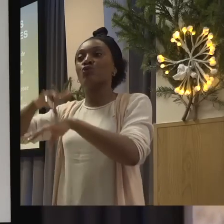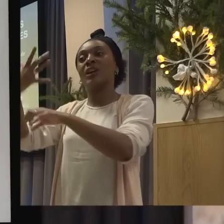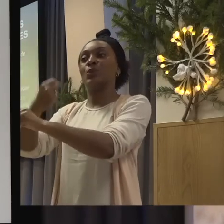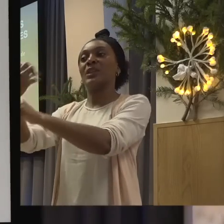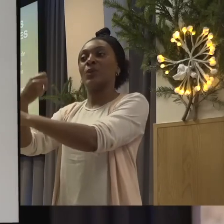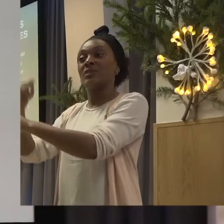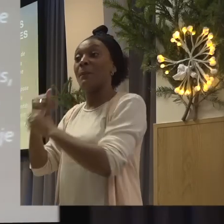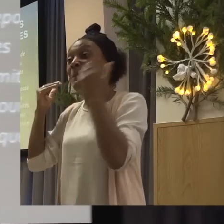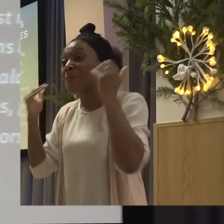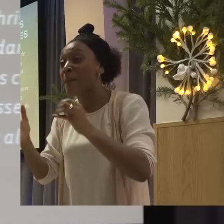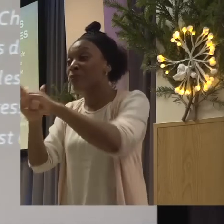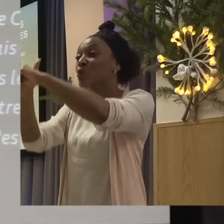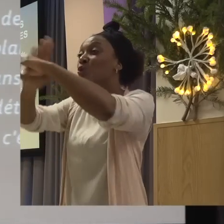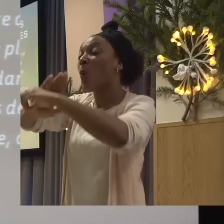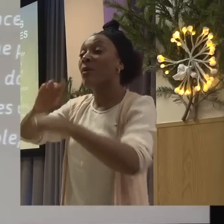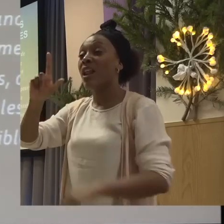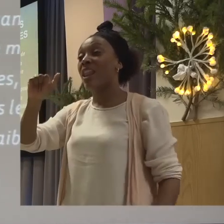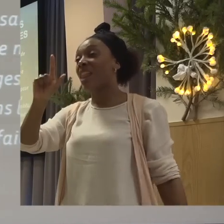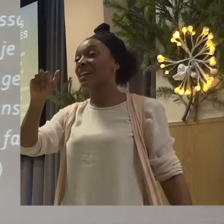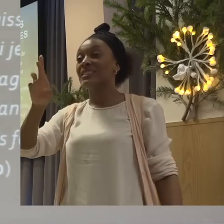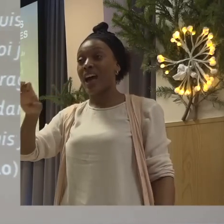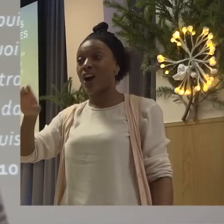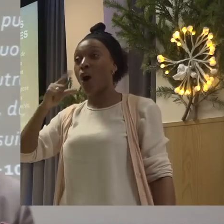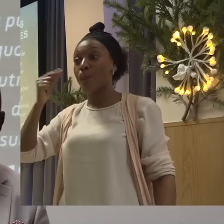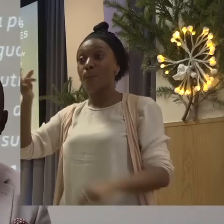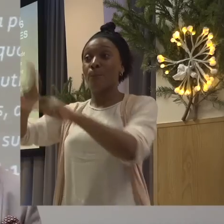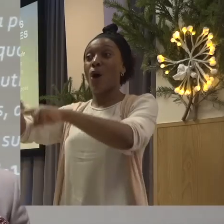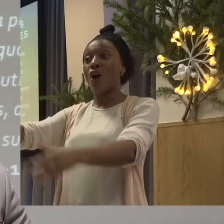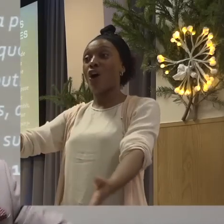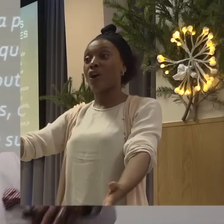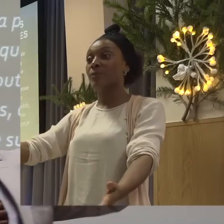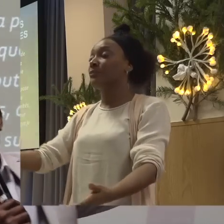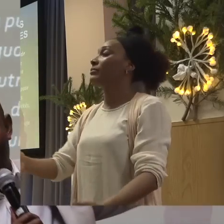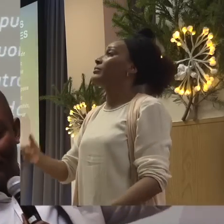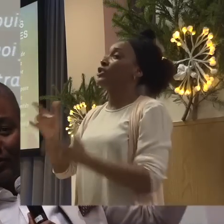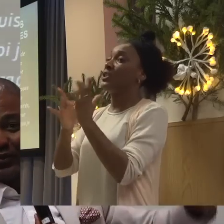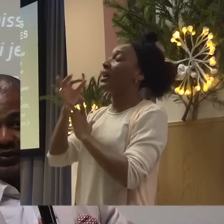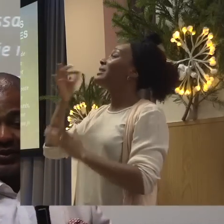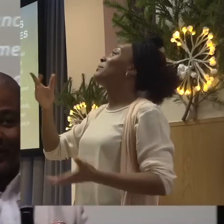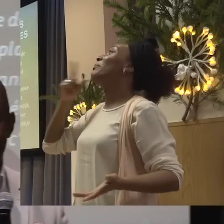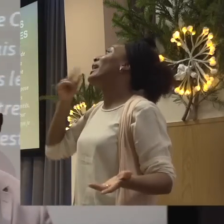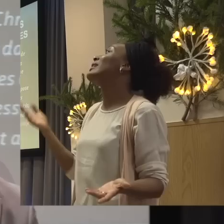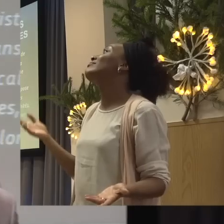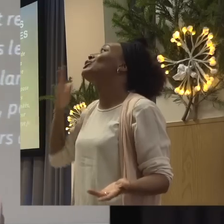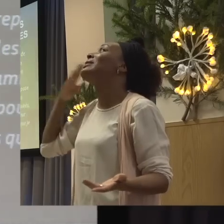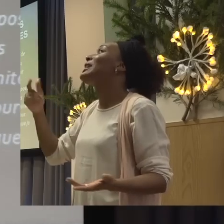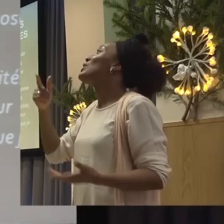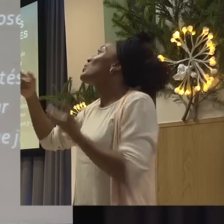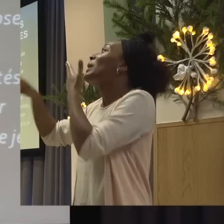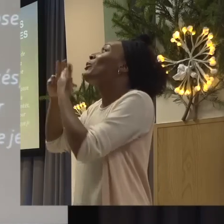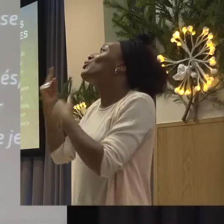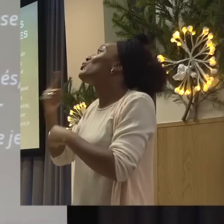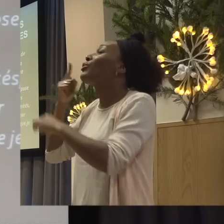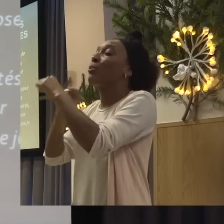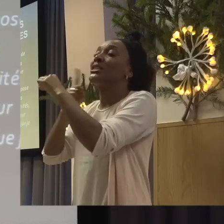la tombe de Lazare, voyez bien la formule, il dit, Père, je sais pour moi que tu m'exauces toujours. Toujours.